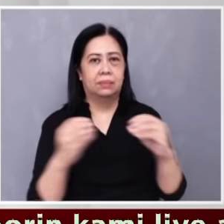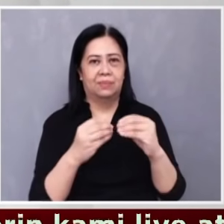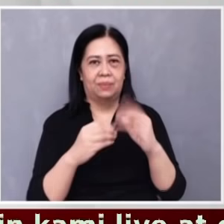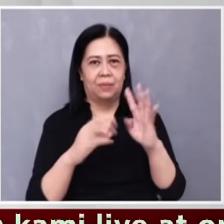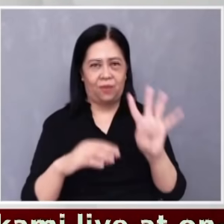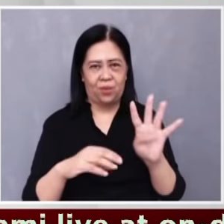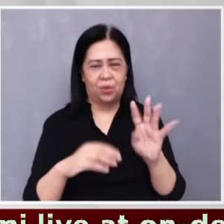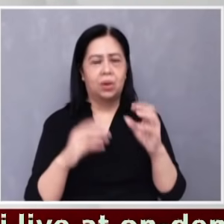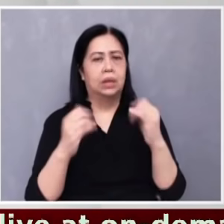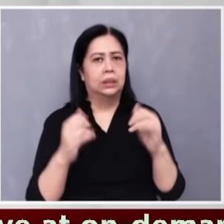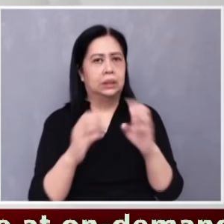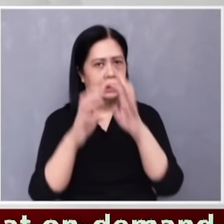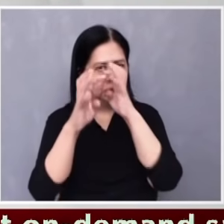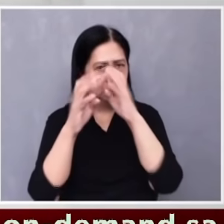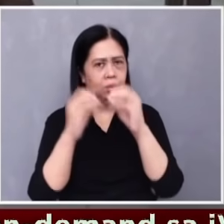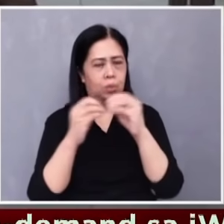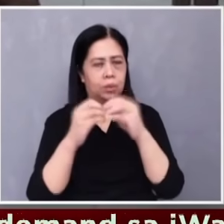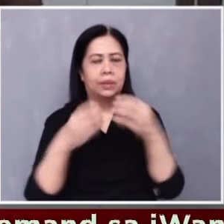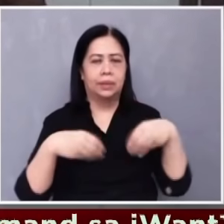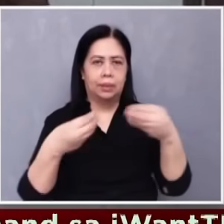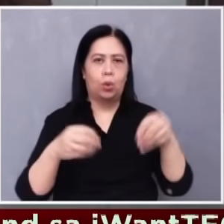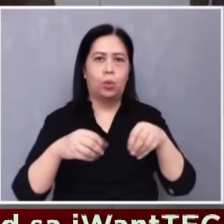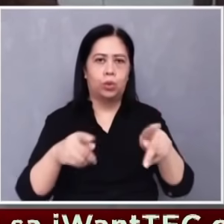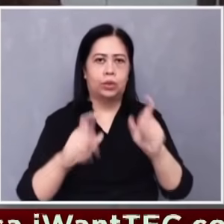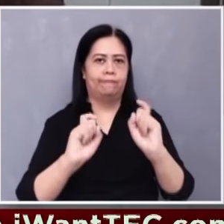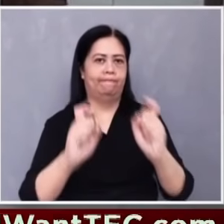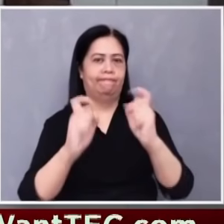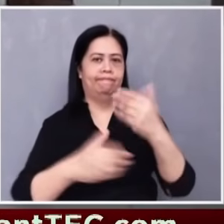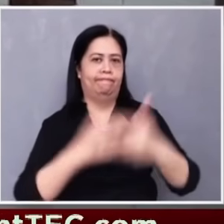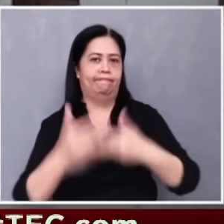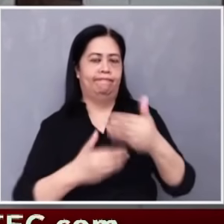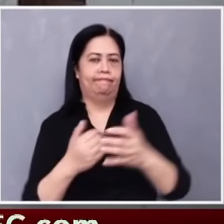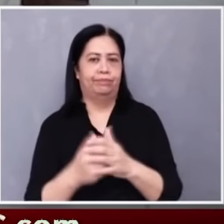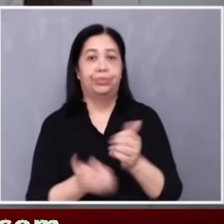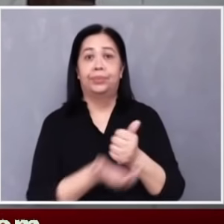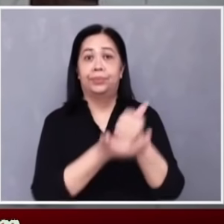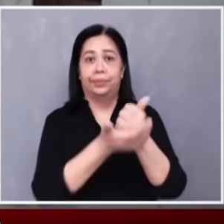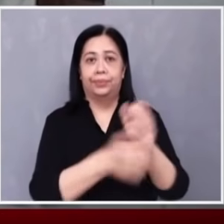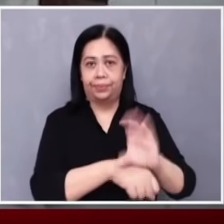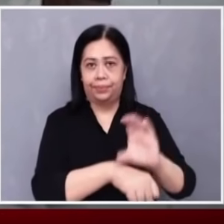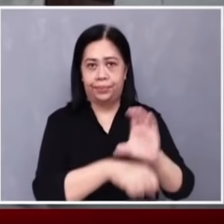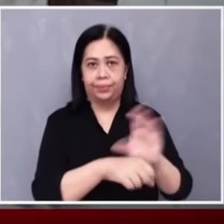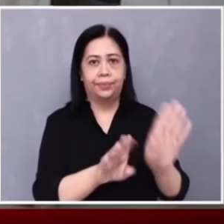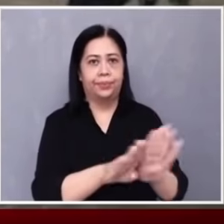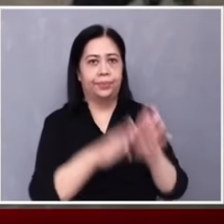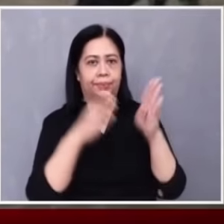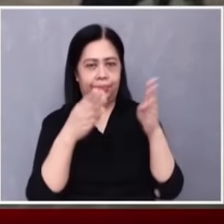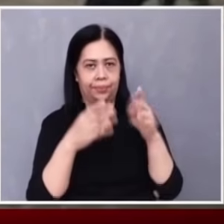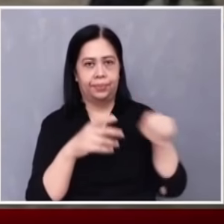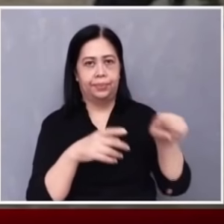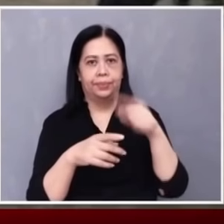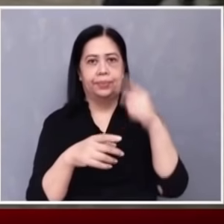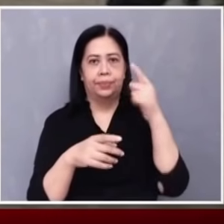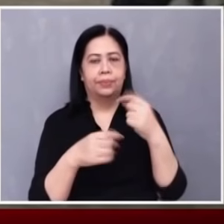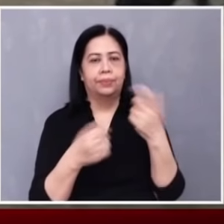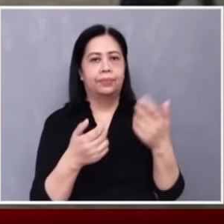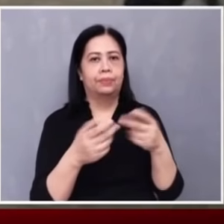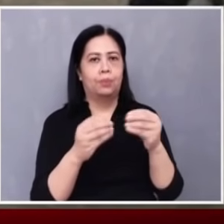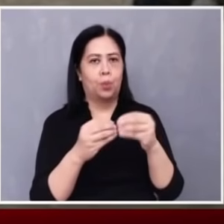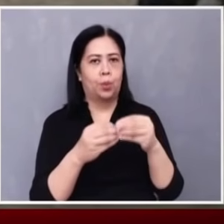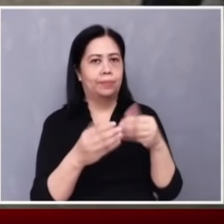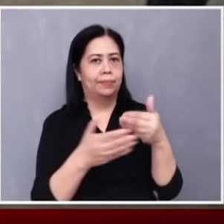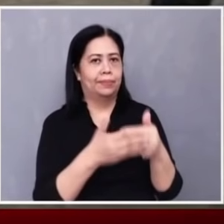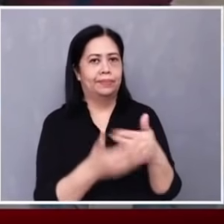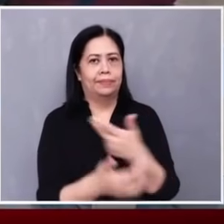more opportunity to speed up. Tumulong na rin ang mga simbahan na nagbukas ng mga pintuan para mas mapalapit ang